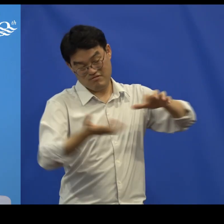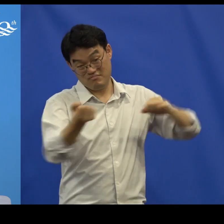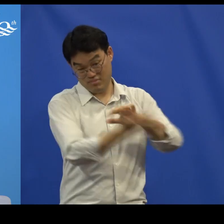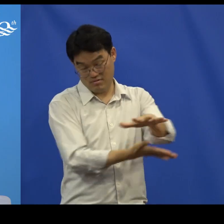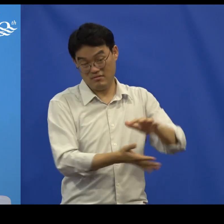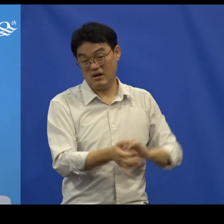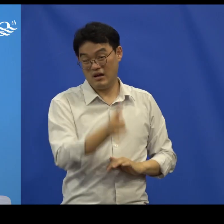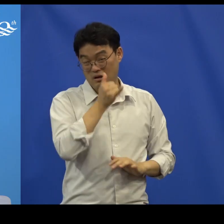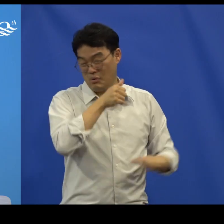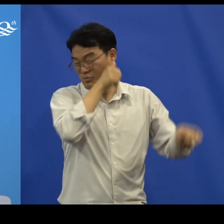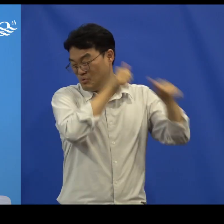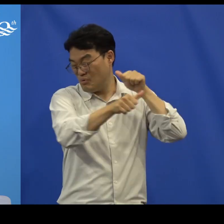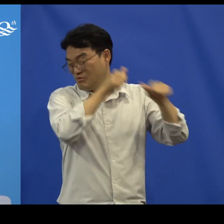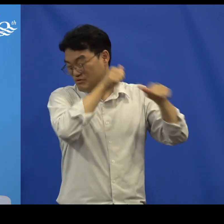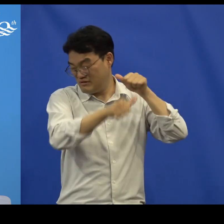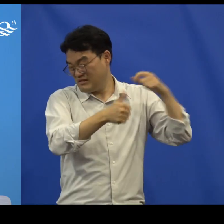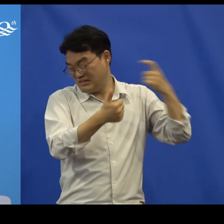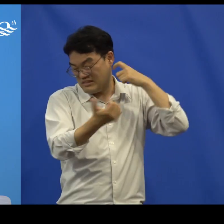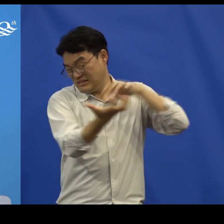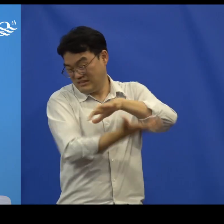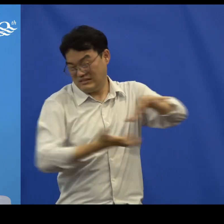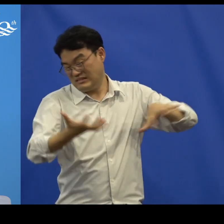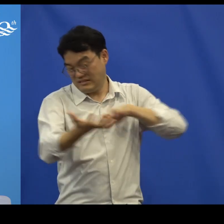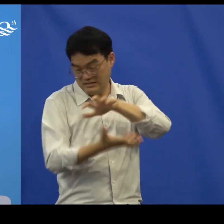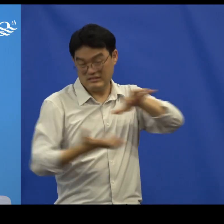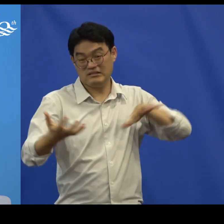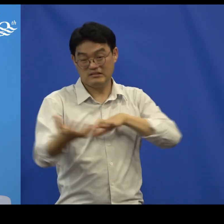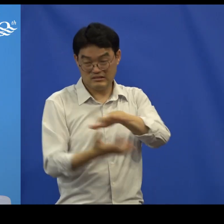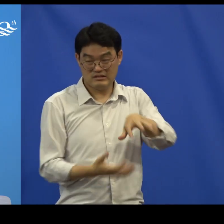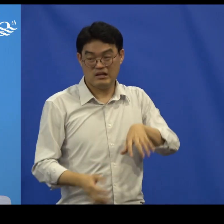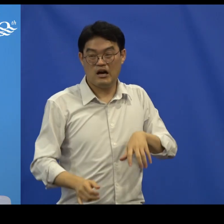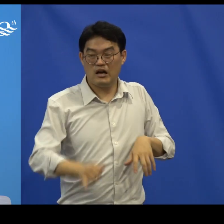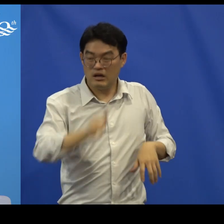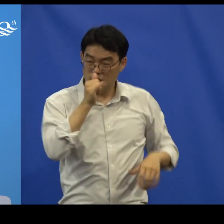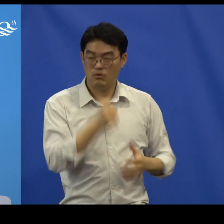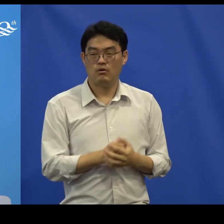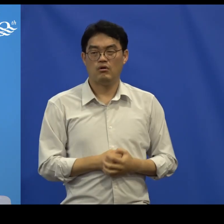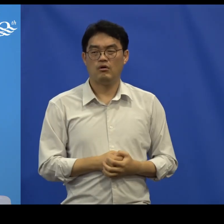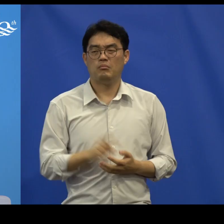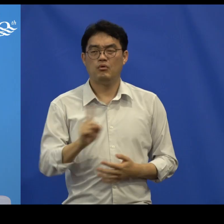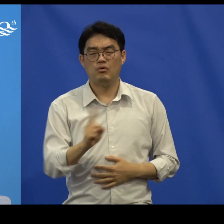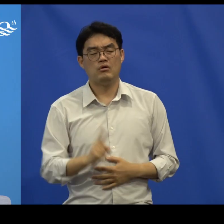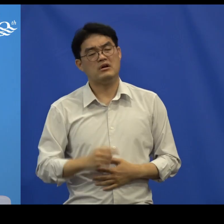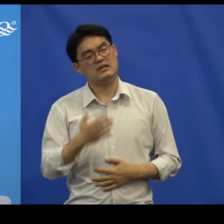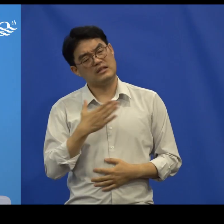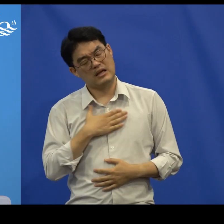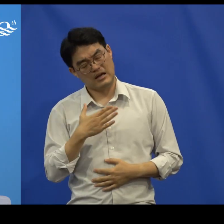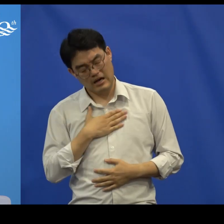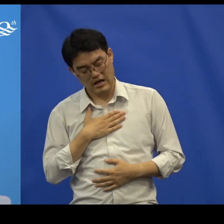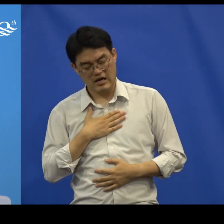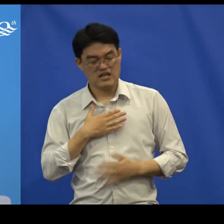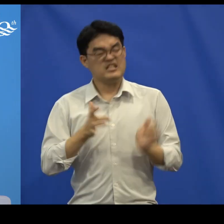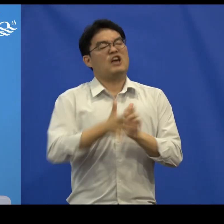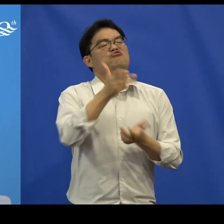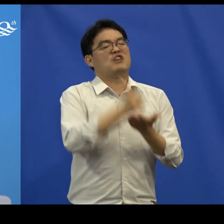난리의 소문이 나고 여기서 내가 예수다 이단들이 나오고, 지금도 그런 정세가 너무